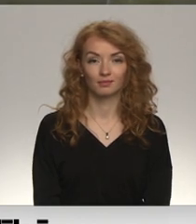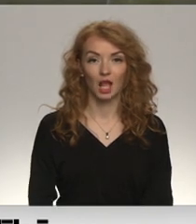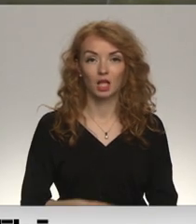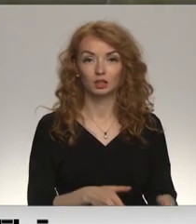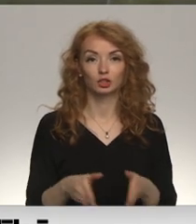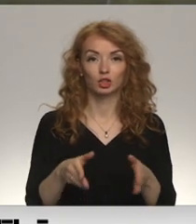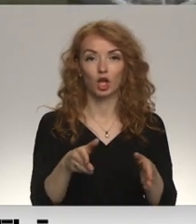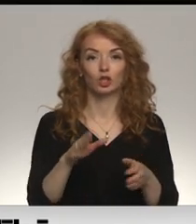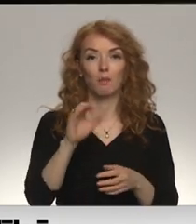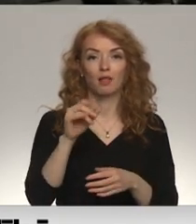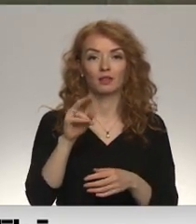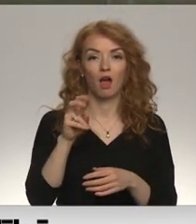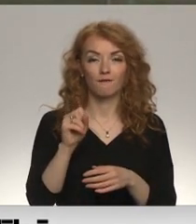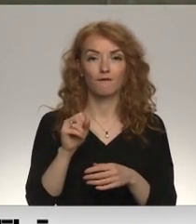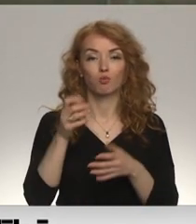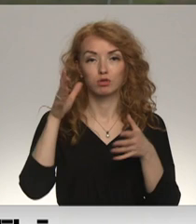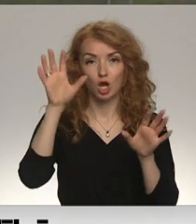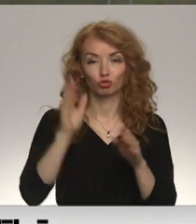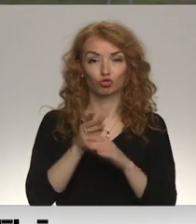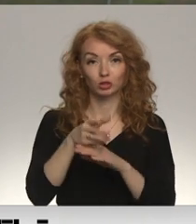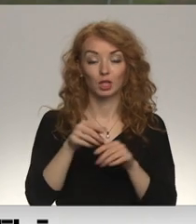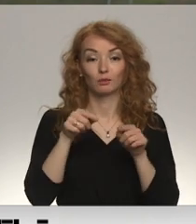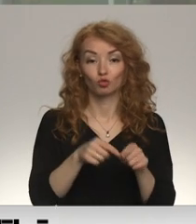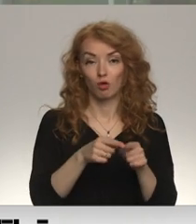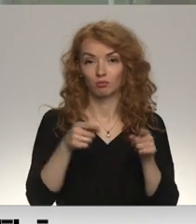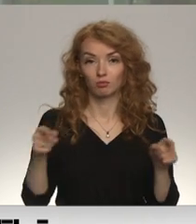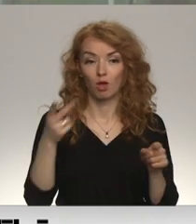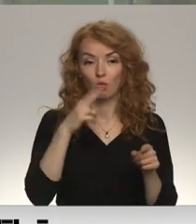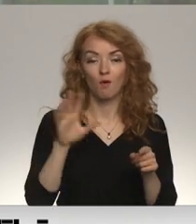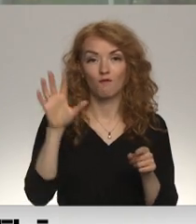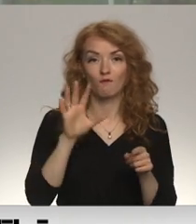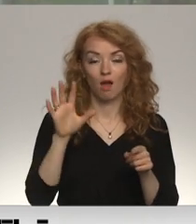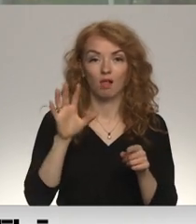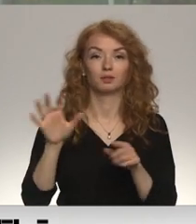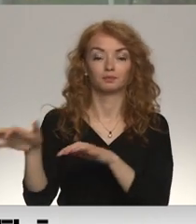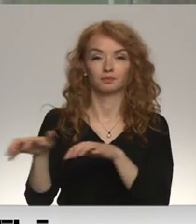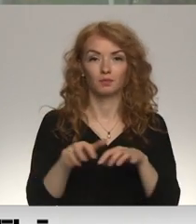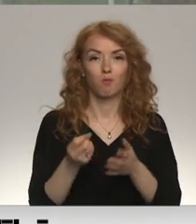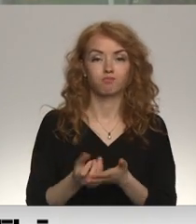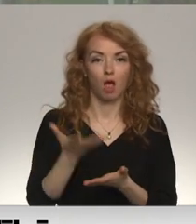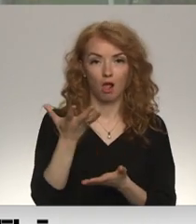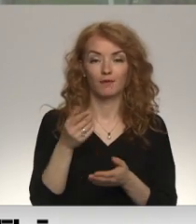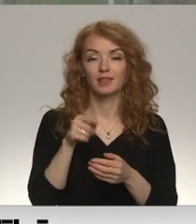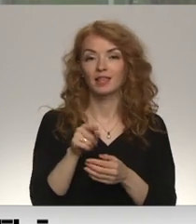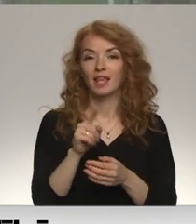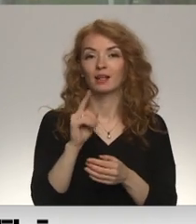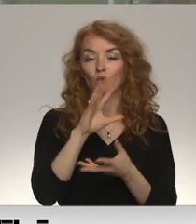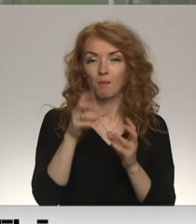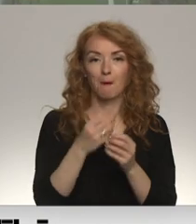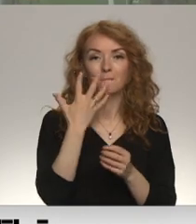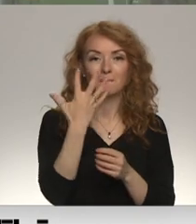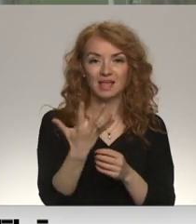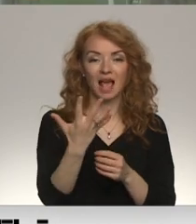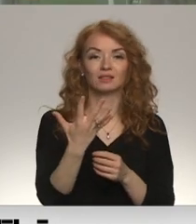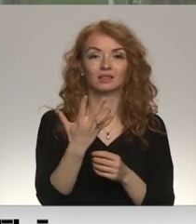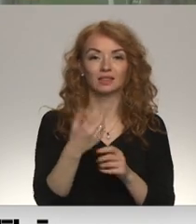Ceļš Baltinava Briežuciem savukārt ir vienīgais, kuru turpmāk no valsts pārņems Balvu novads. Tie gan ir tikai 5 no pavisam 1000 nododamo